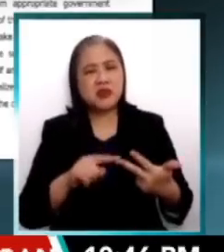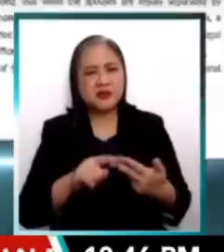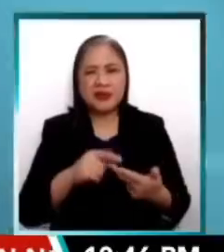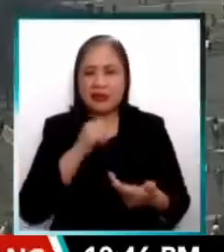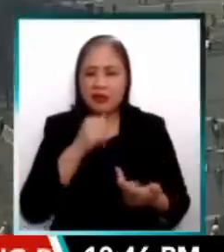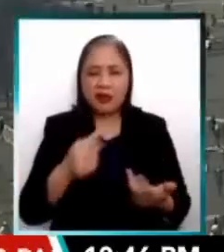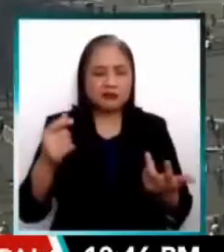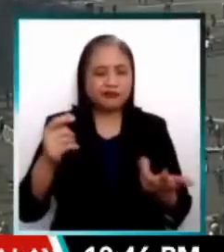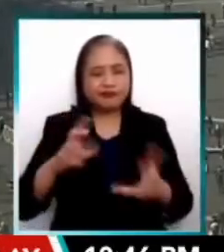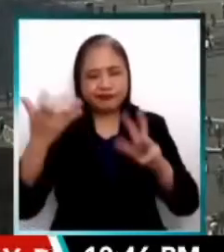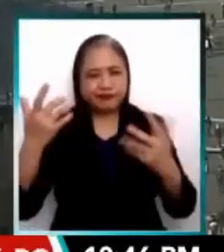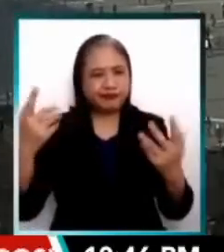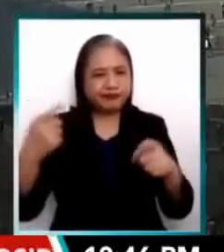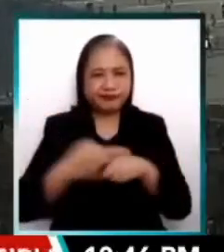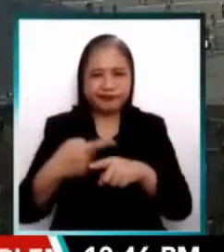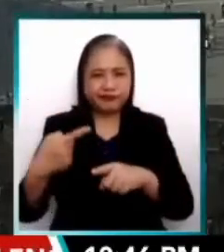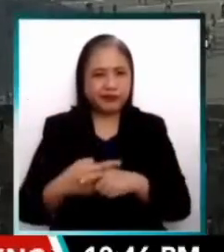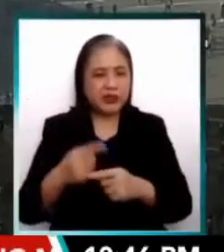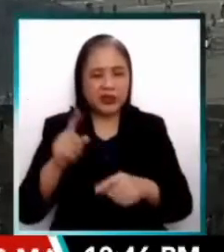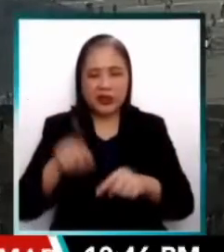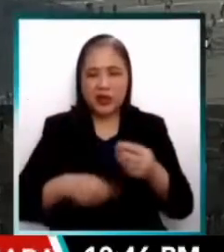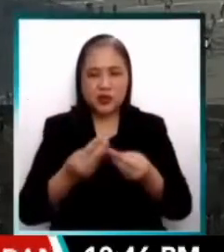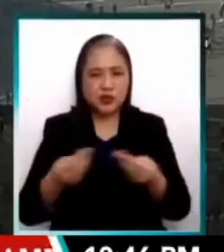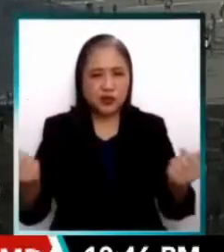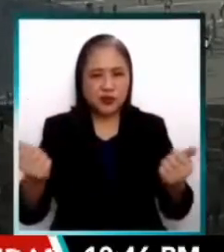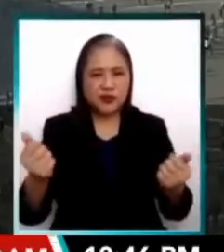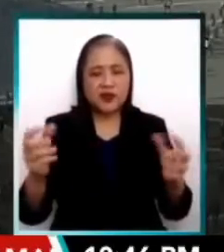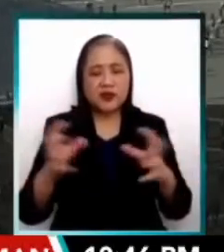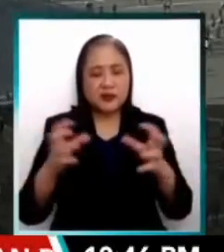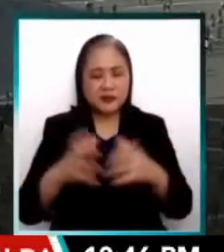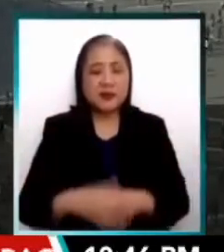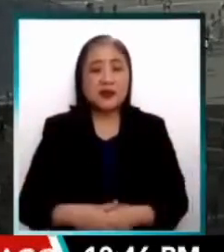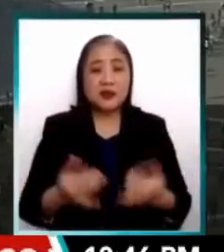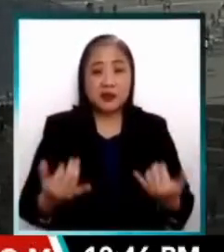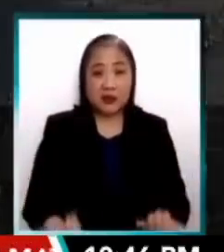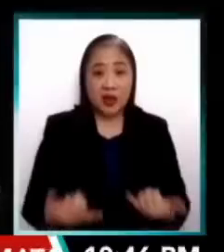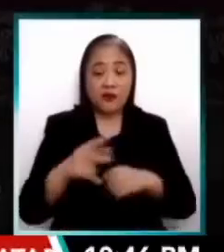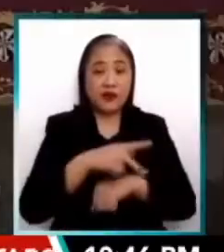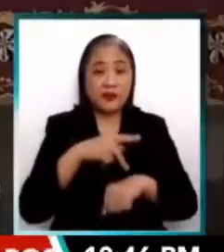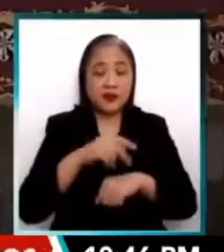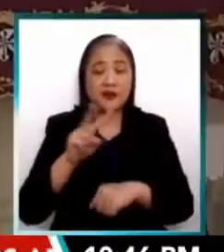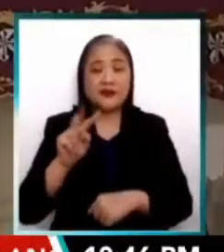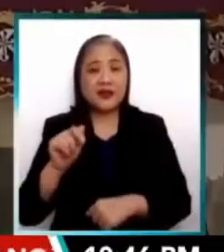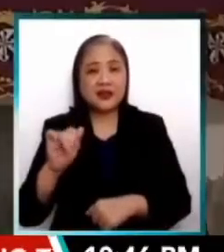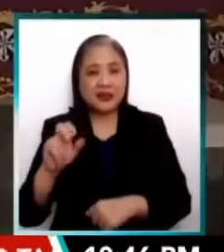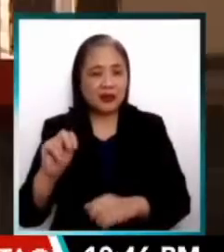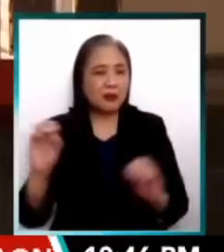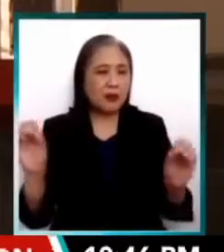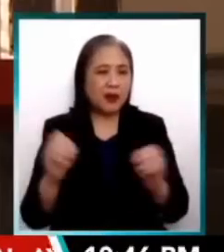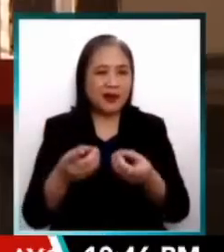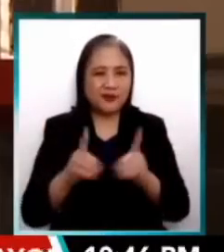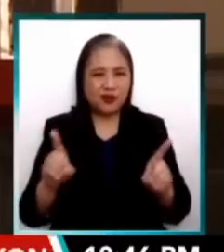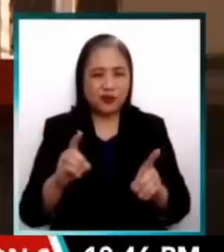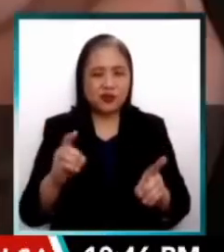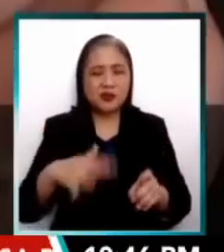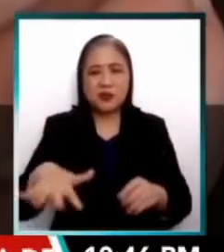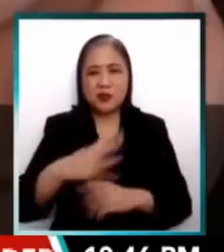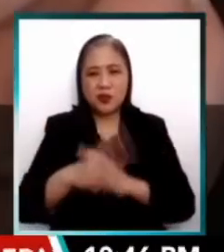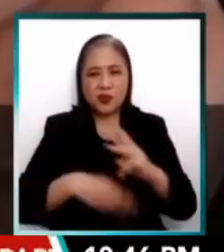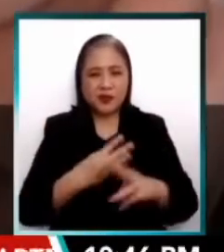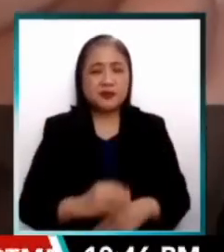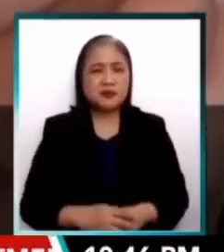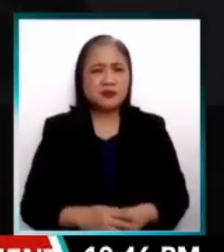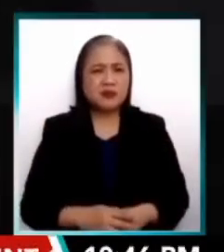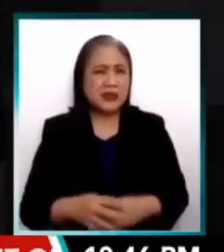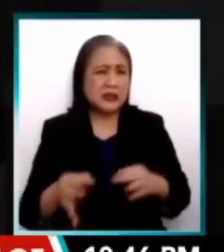differences. Sa ngayon, ang Pilipinas at Vatican na lamang ang walang divorce sa buong mundo. Ipinaliwanag ng simbahan kung bakit tutol sila